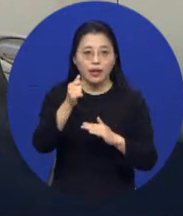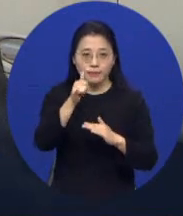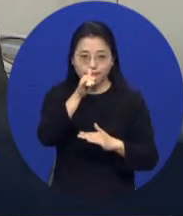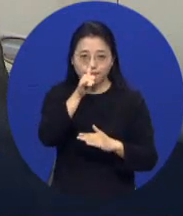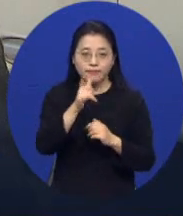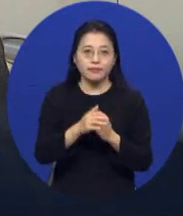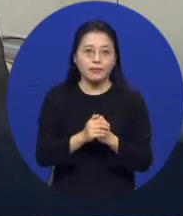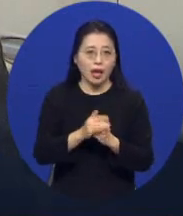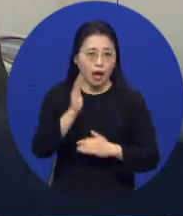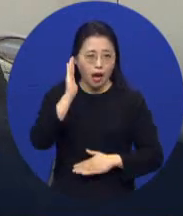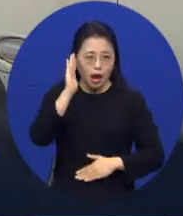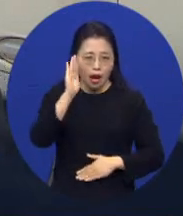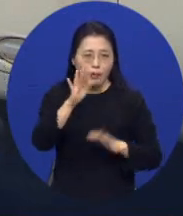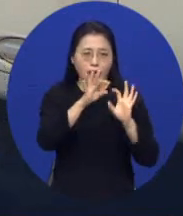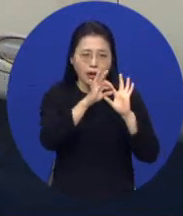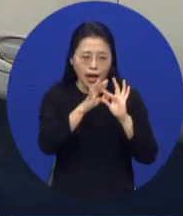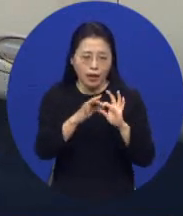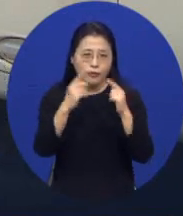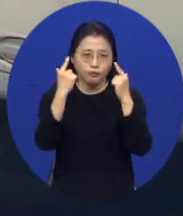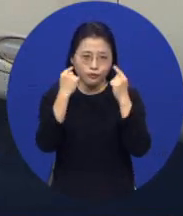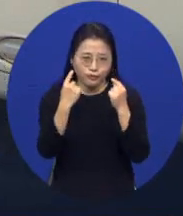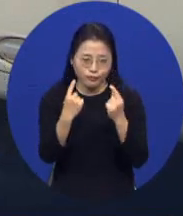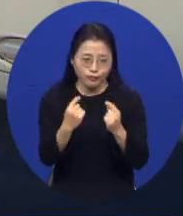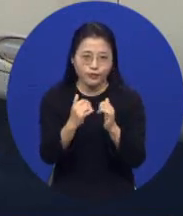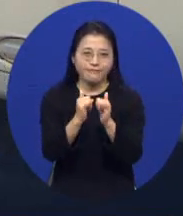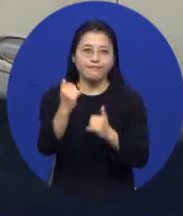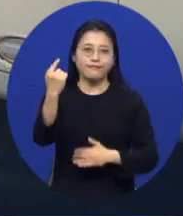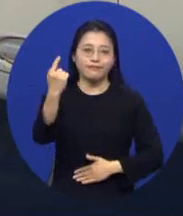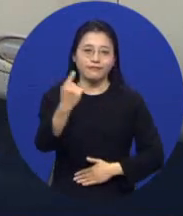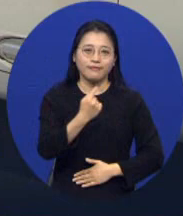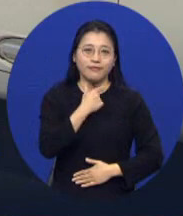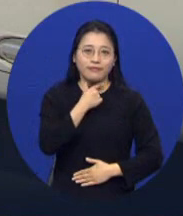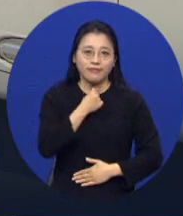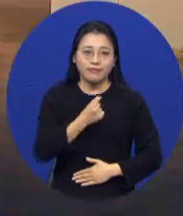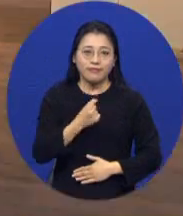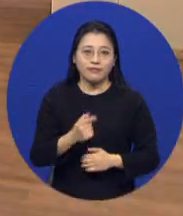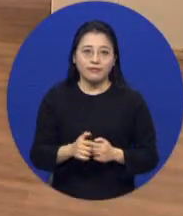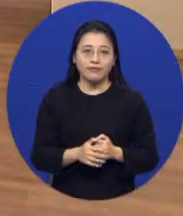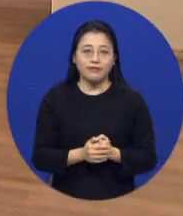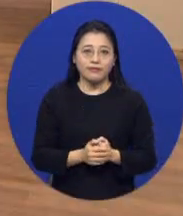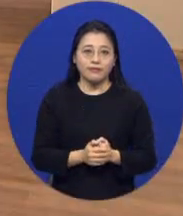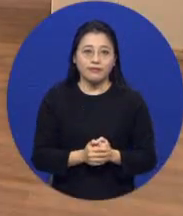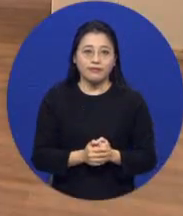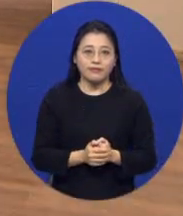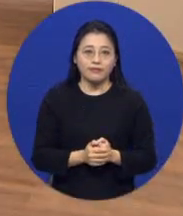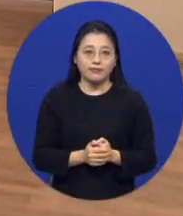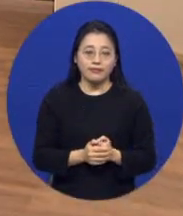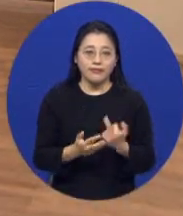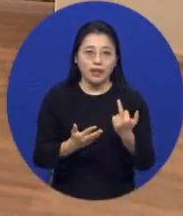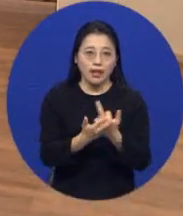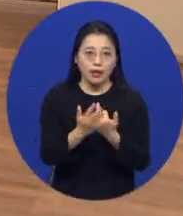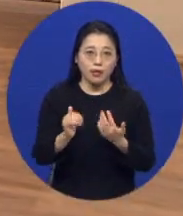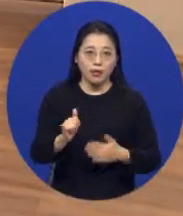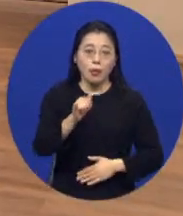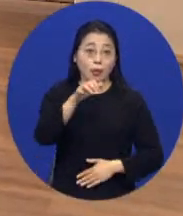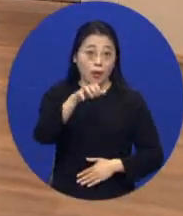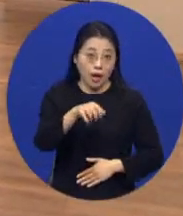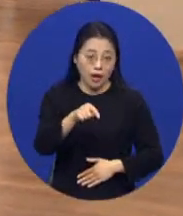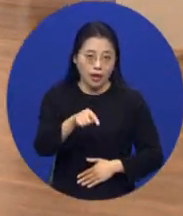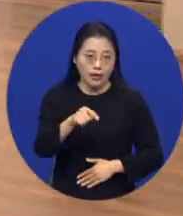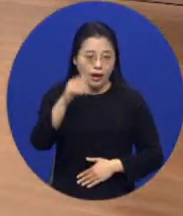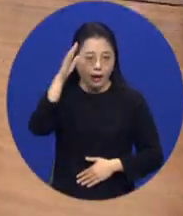앞으로도 계속해서 꾸준히 들어오셨으면 하는 저희들이 바램이구요 제주공항 도착장에는